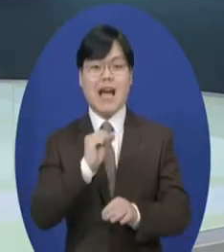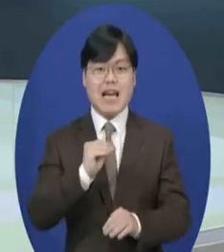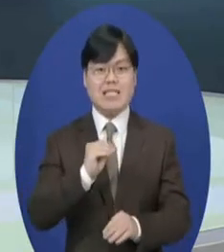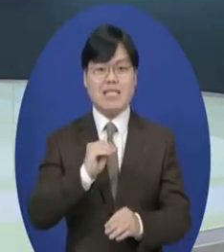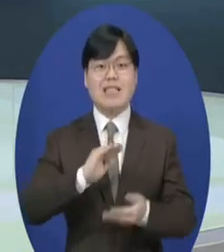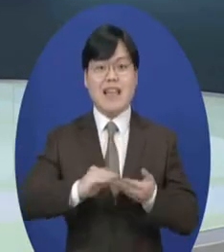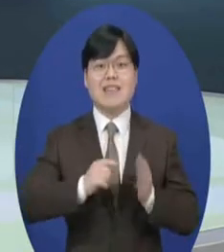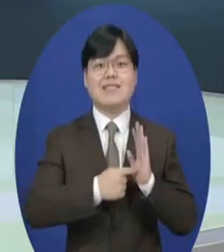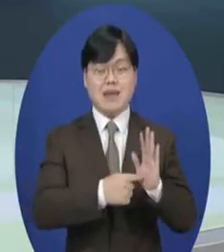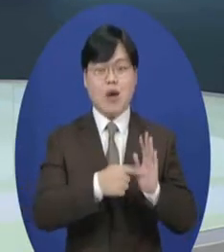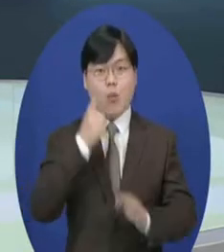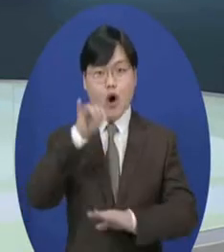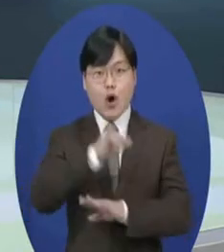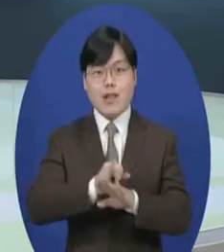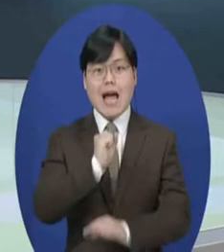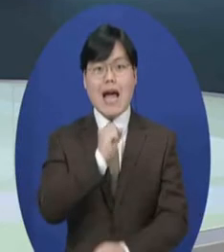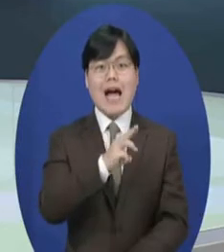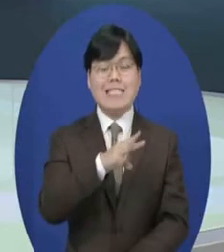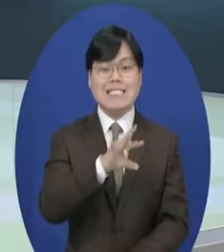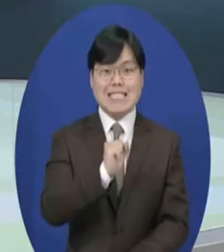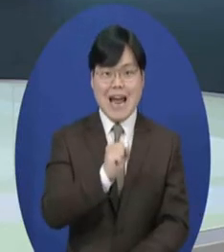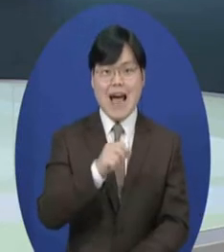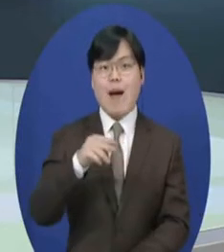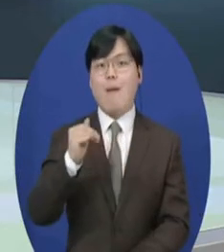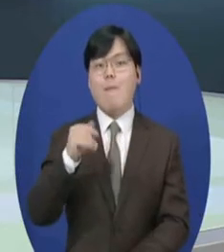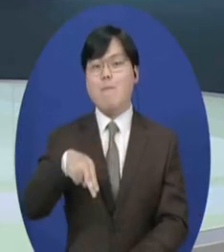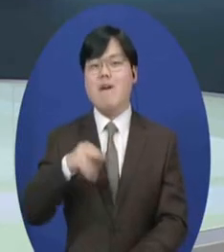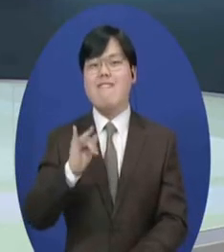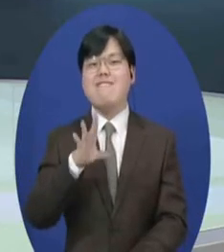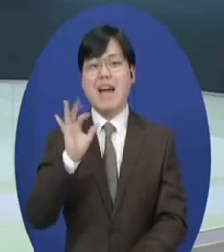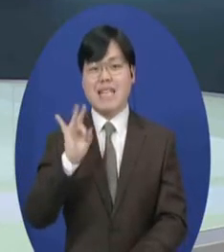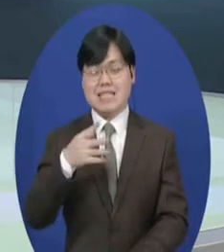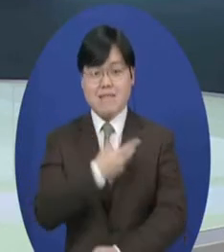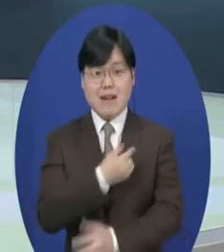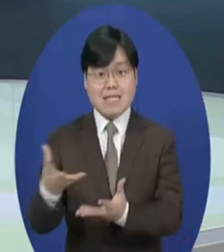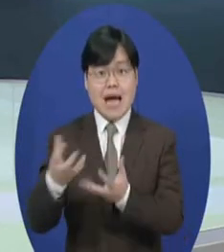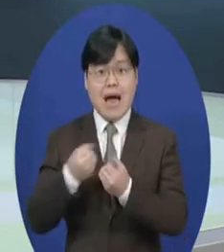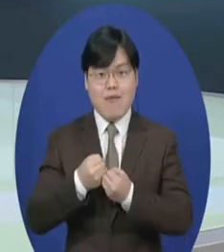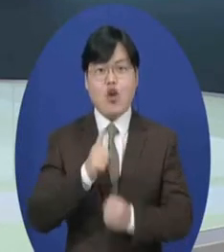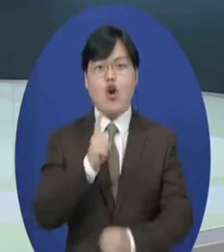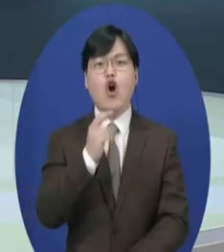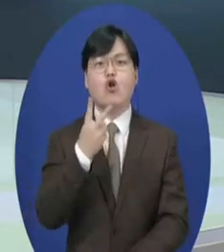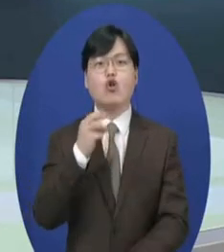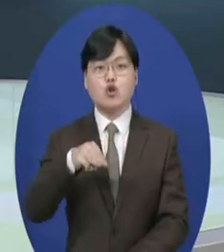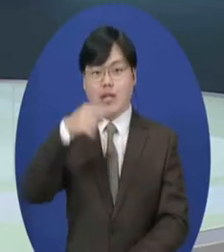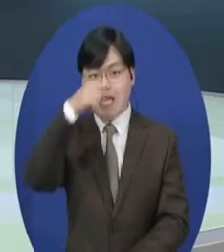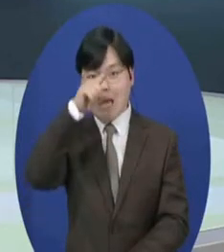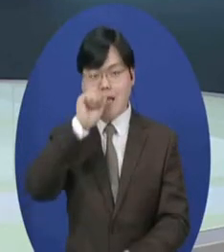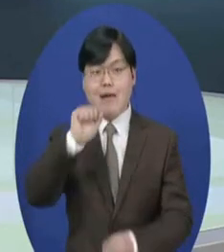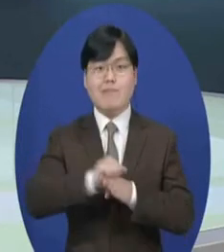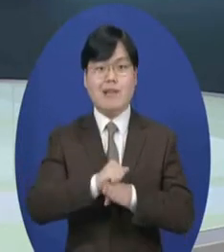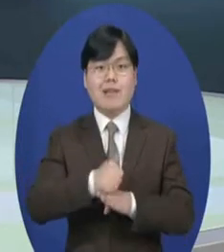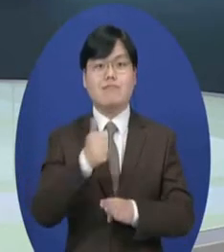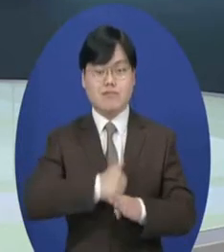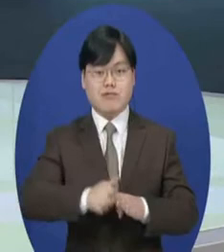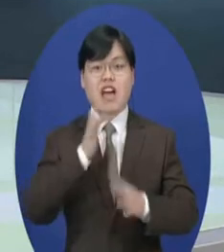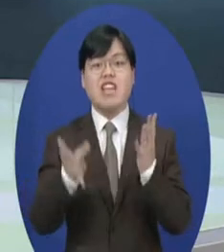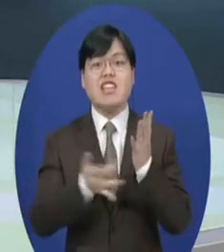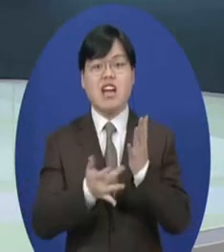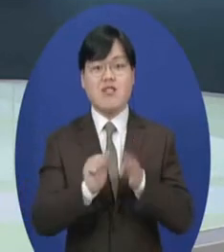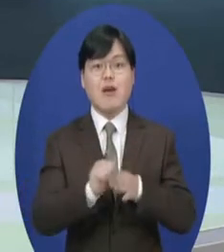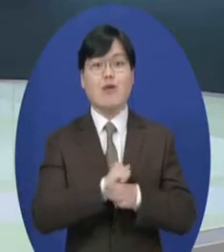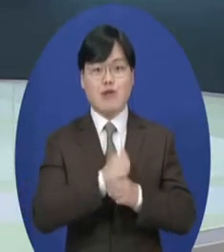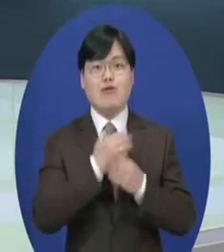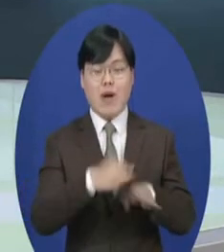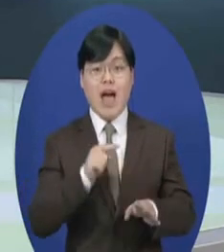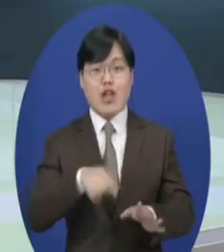ээлжинд AstraZeneca, Pfizer вакциныг оруулж ирэхээр төлөвлөсөн халдвар өвчин судлалын үндэсний төв вакцин хүлээн авах бэлтгэл ажиллагаа хангаж, тоног төхөөрөмжөө